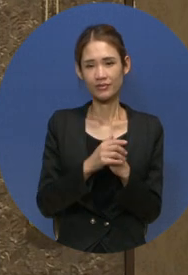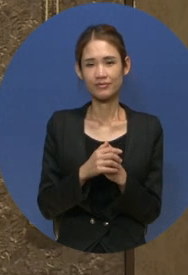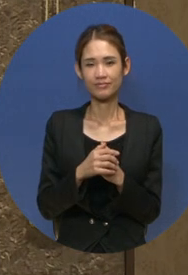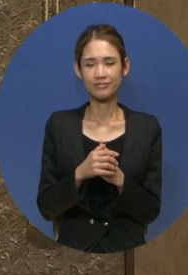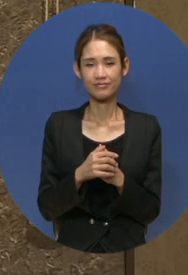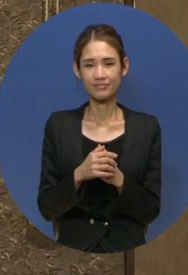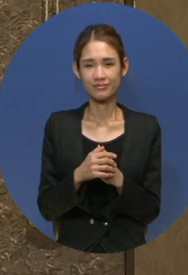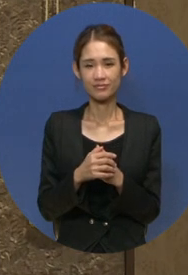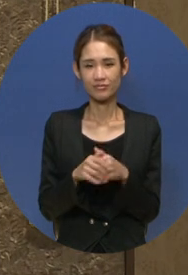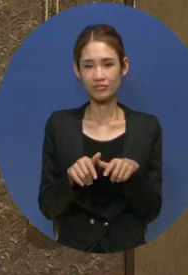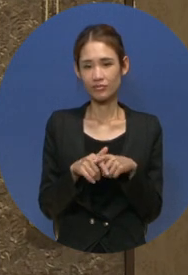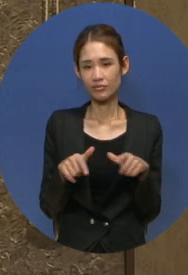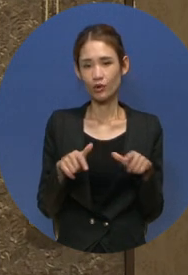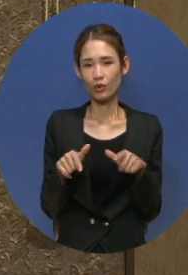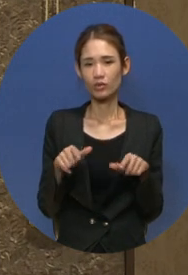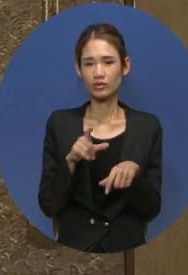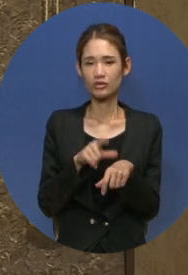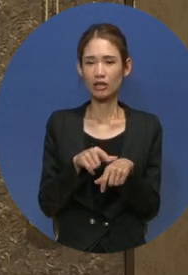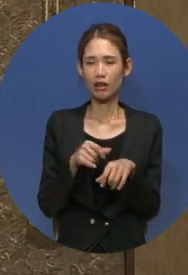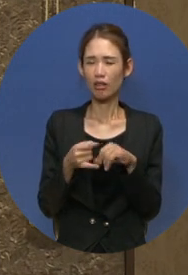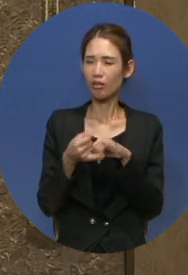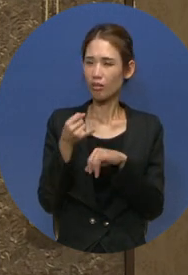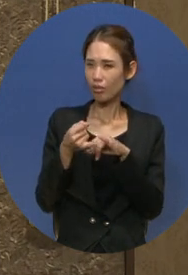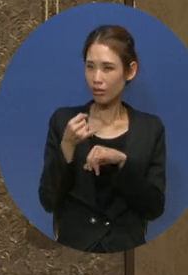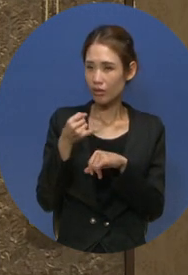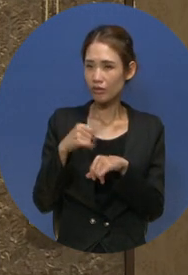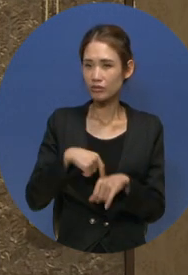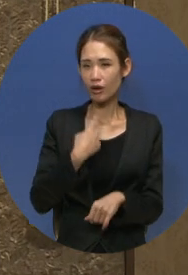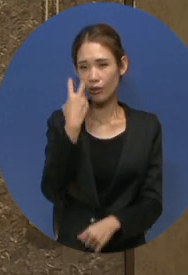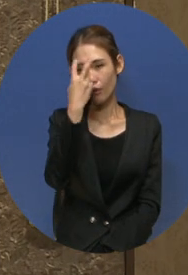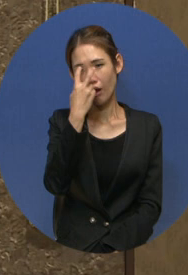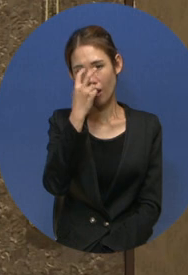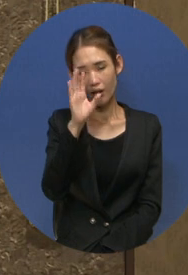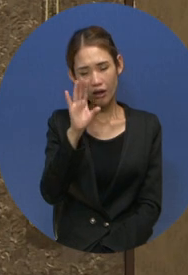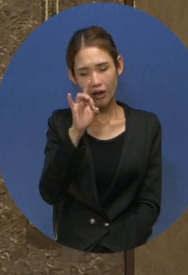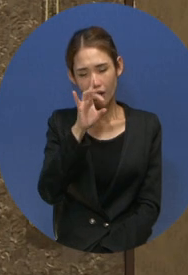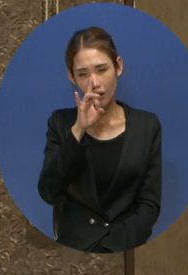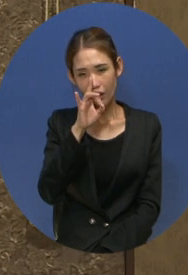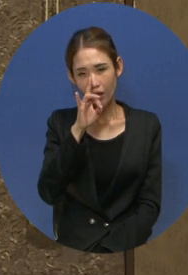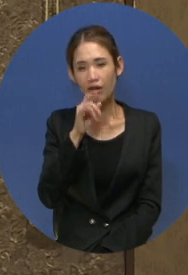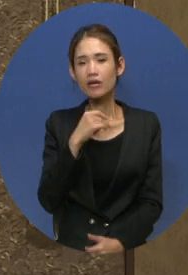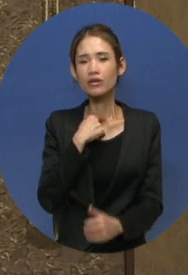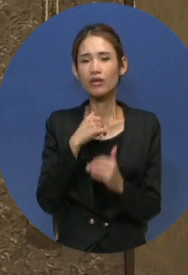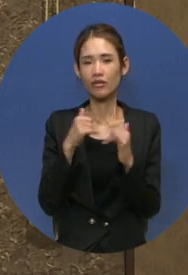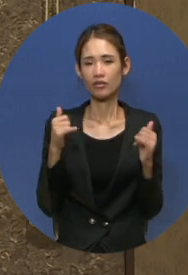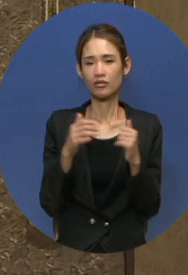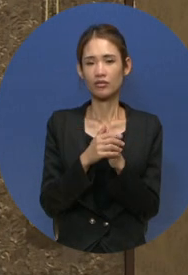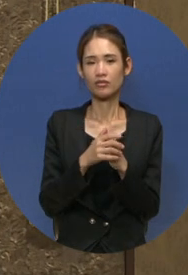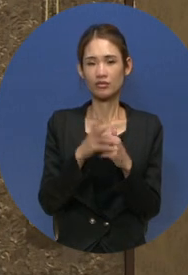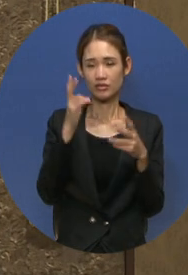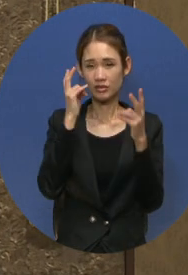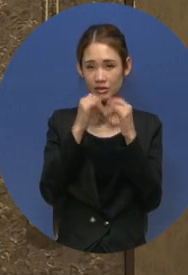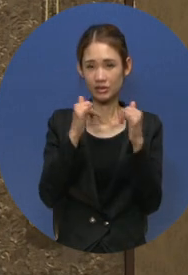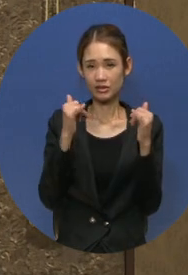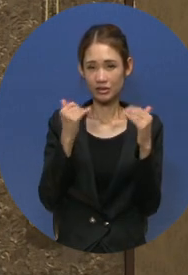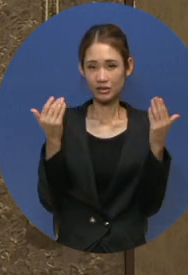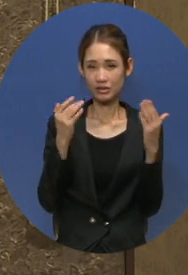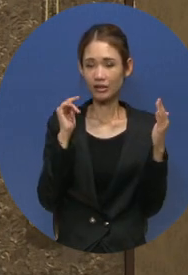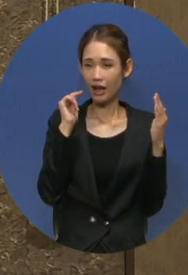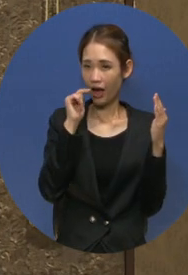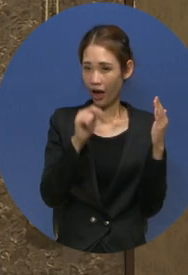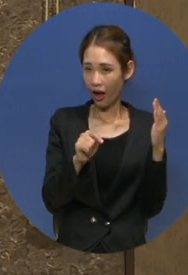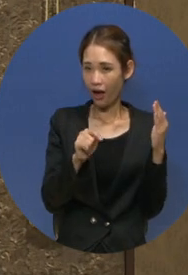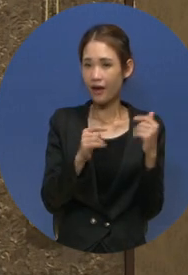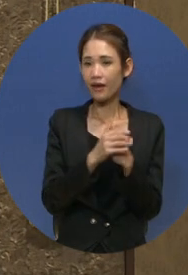예, 그래서 평소에는 시간도 잘 안 지키고 자기 관리도 잘 안 되고 그런 분들도 네. 이제 직장인으로서 이제